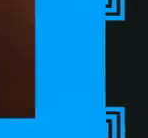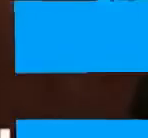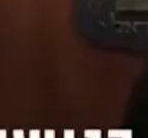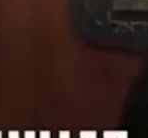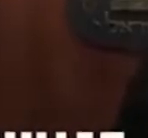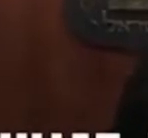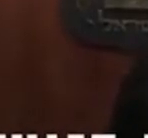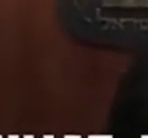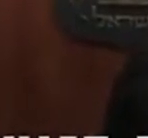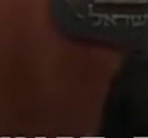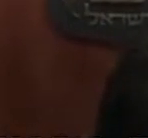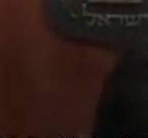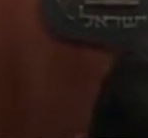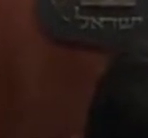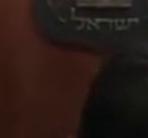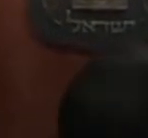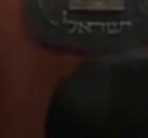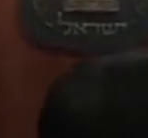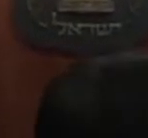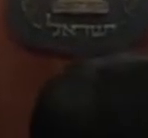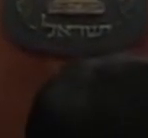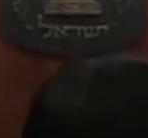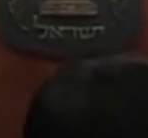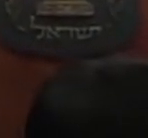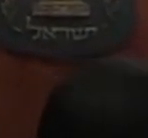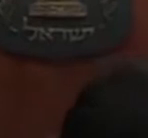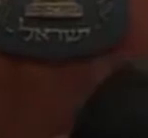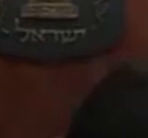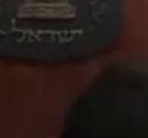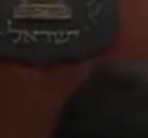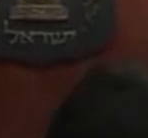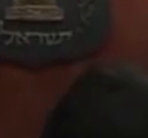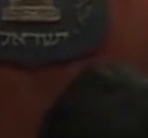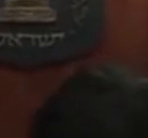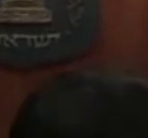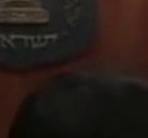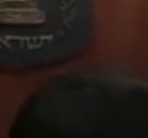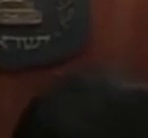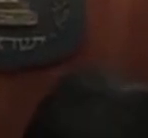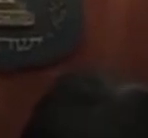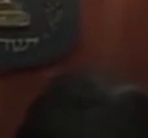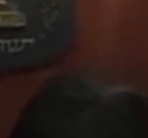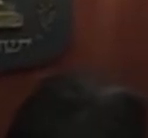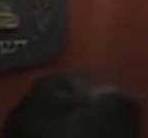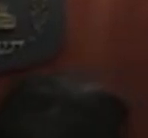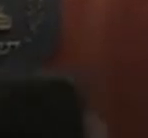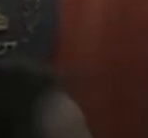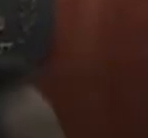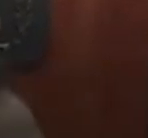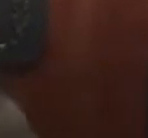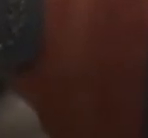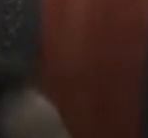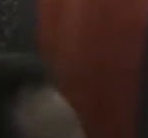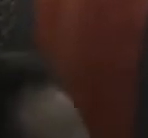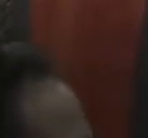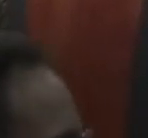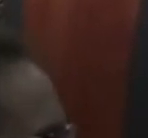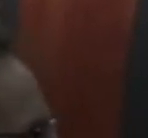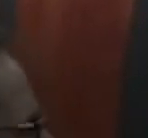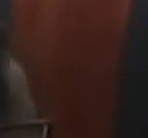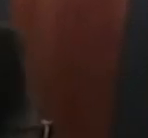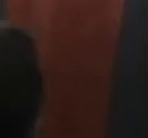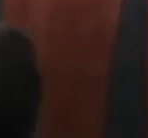כדרך. אני רואה בזה שבסופו של דבר, הדרך של אברה להעלות למודעות זה אחריות של כל אחד מאיתנו. תעלו את הטוויט על הוול,